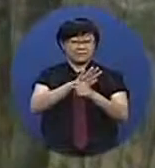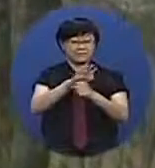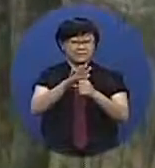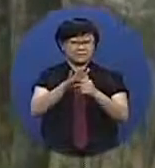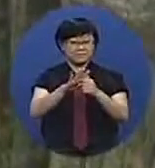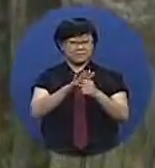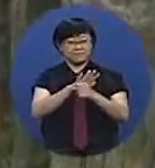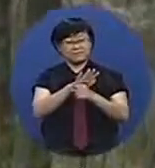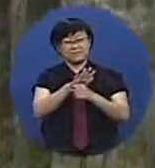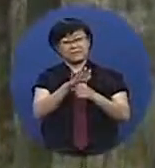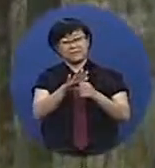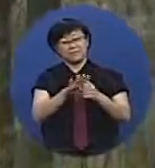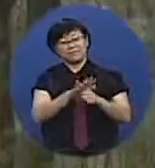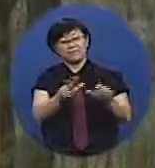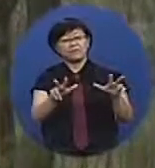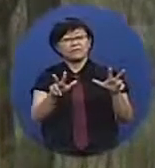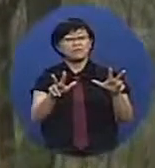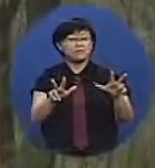사랑하네